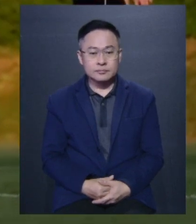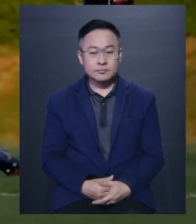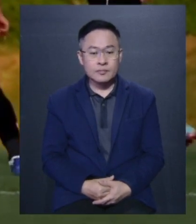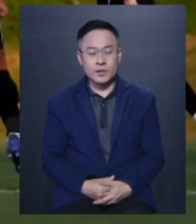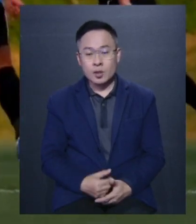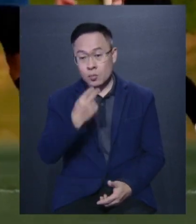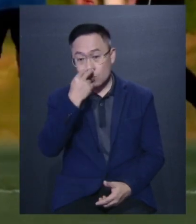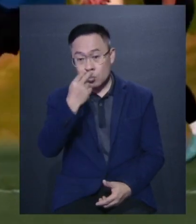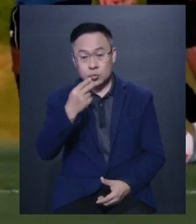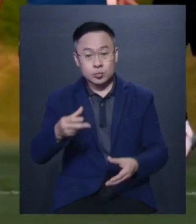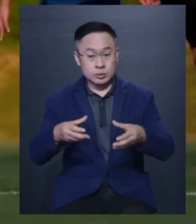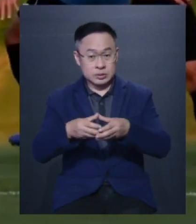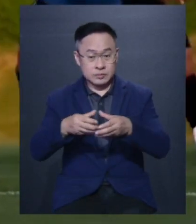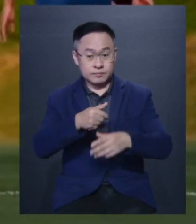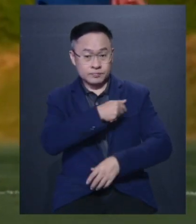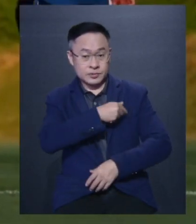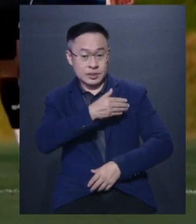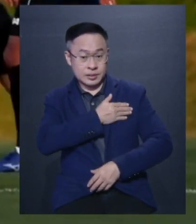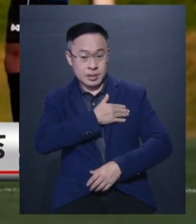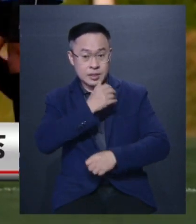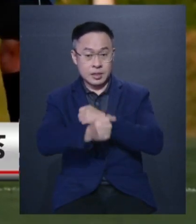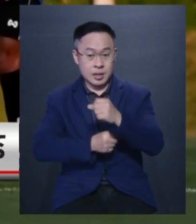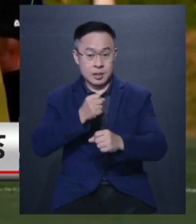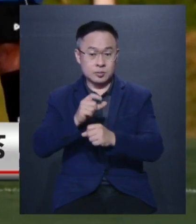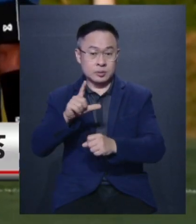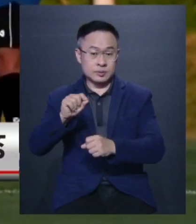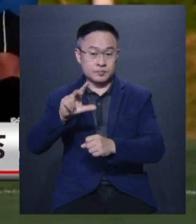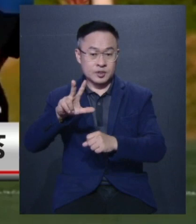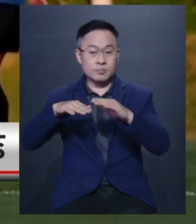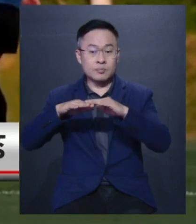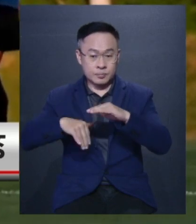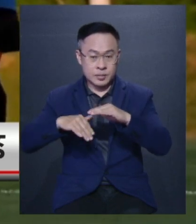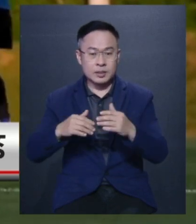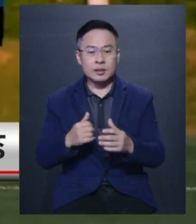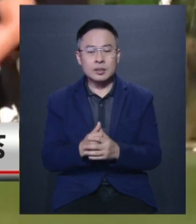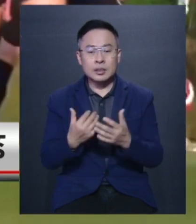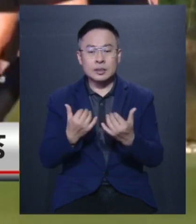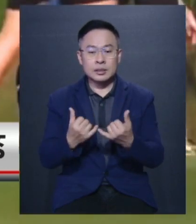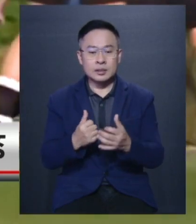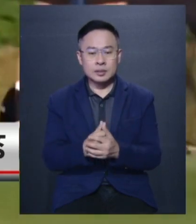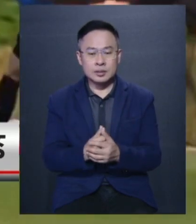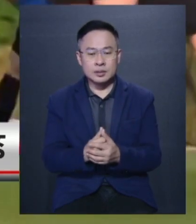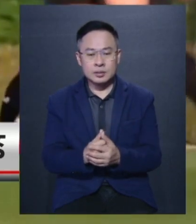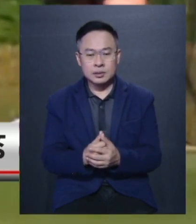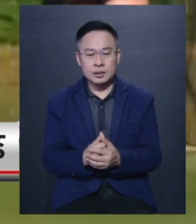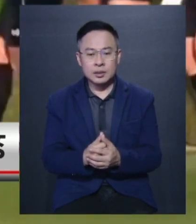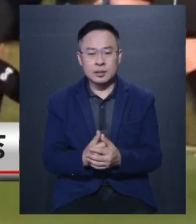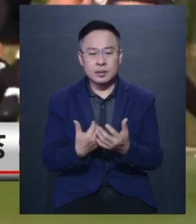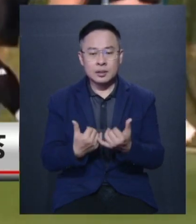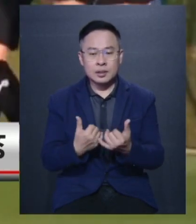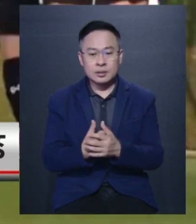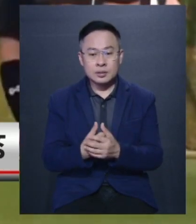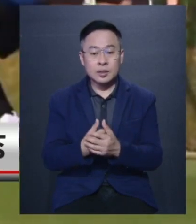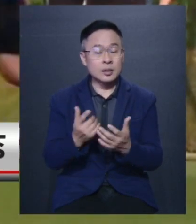ความเคลื่อนไหวของทีมฟุตบอลทีมชาติไทยรุ่นอายุไม่เกิน 23ปีนะคะหลังจากที่ล่าสุดก็เดินทางถึงกาต้าเป็นที่เรียบร้อย